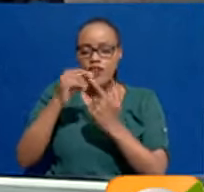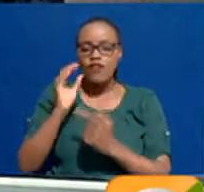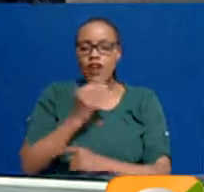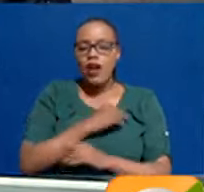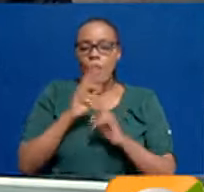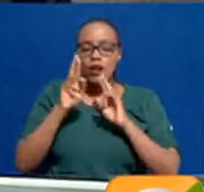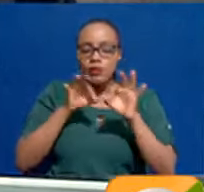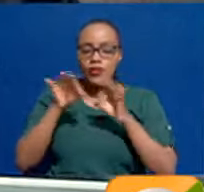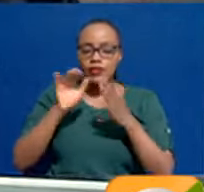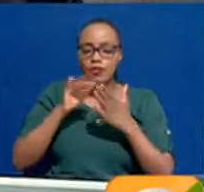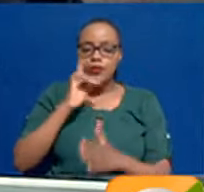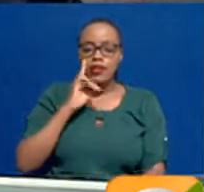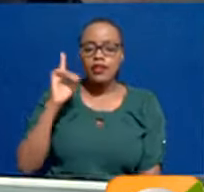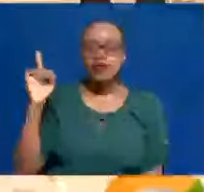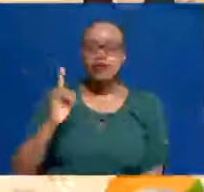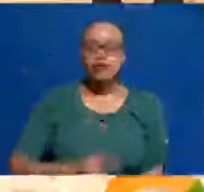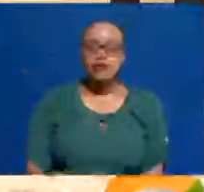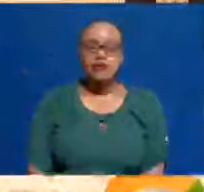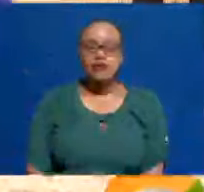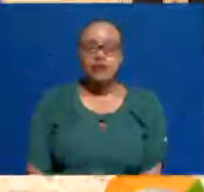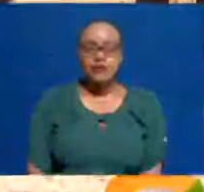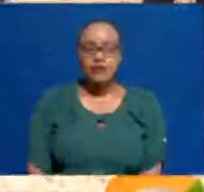na taarifa hii.